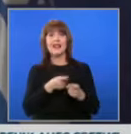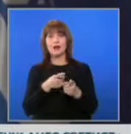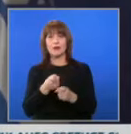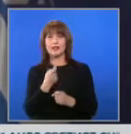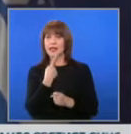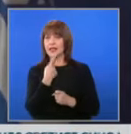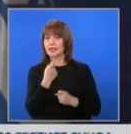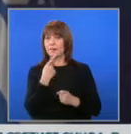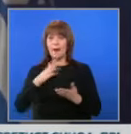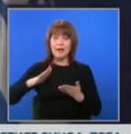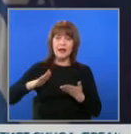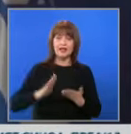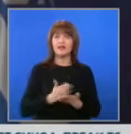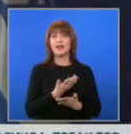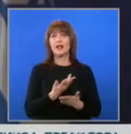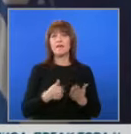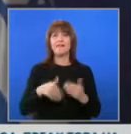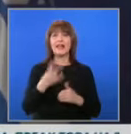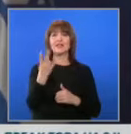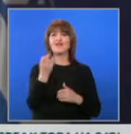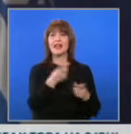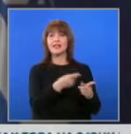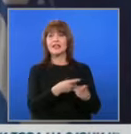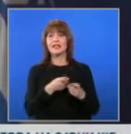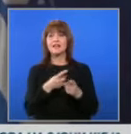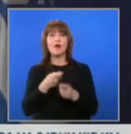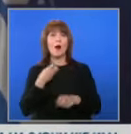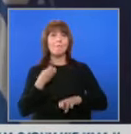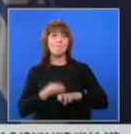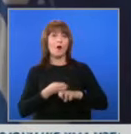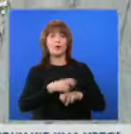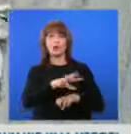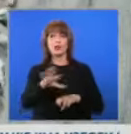разпитват. Ликвидирахме над 20 терористи в болничния комплекс.